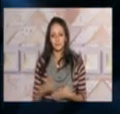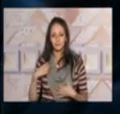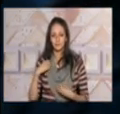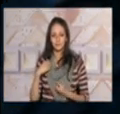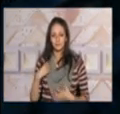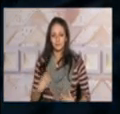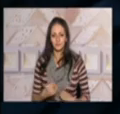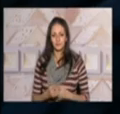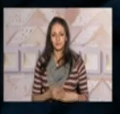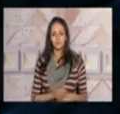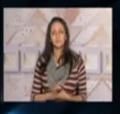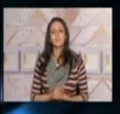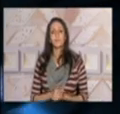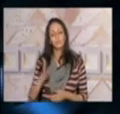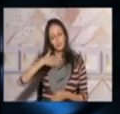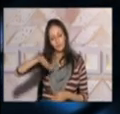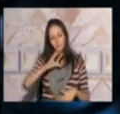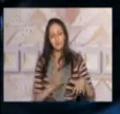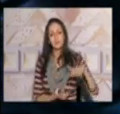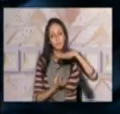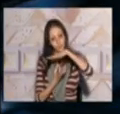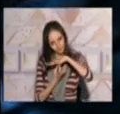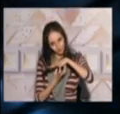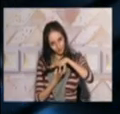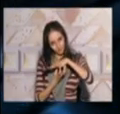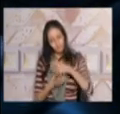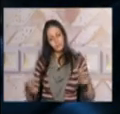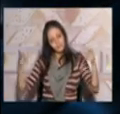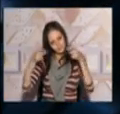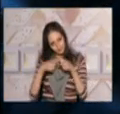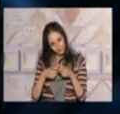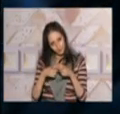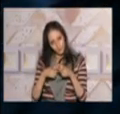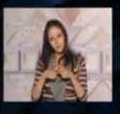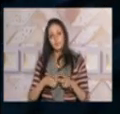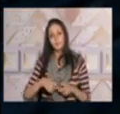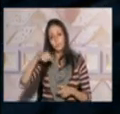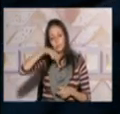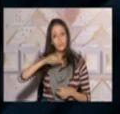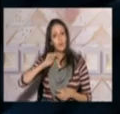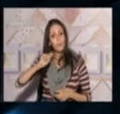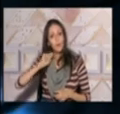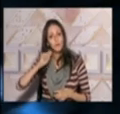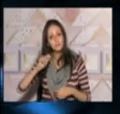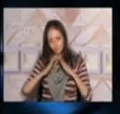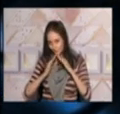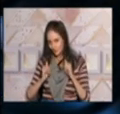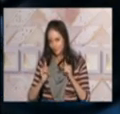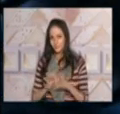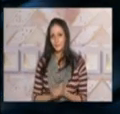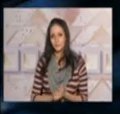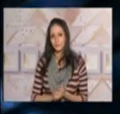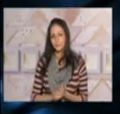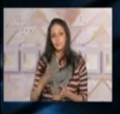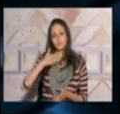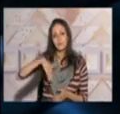حقيقي. فعندنا الكليات، عندنا مجموعه فئات خاصه بالمحليات على مختلف مستوياتها. احنا بنتكلم على افضل